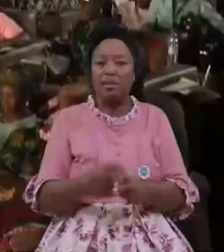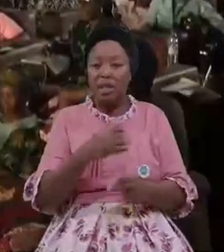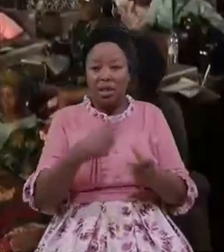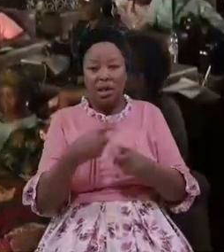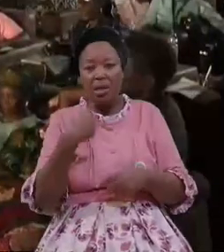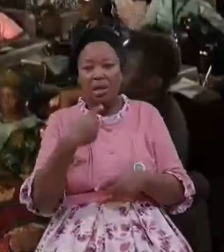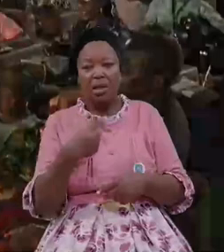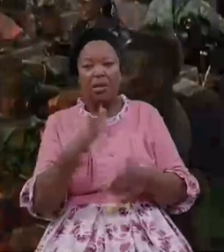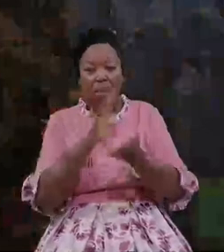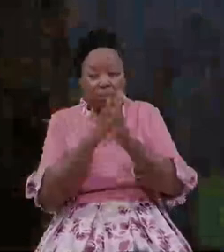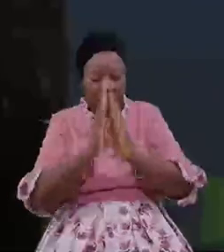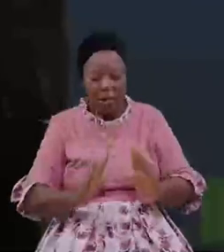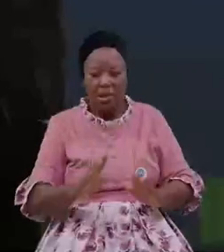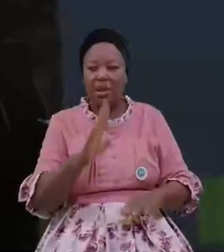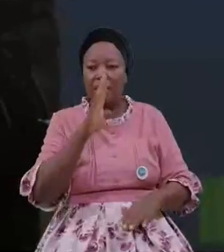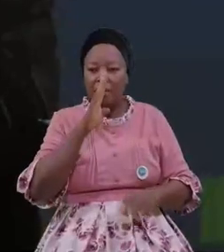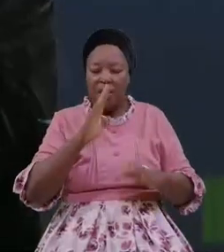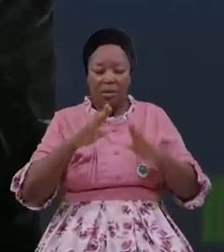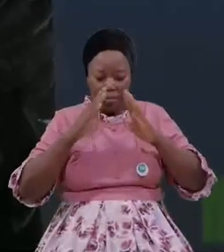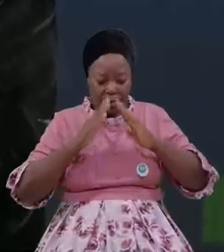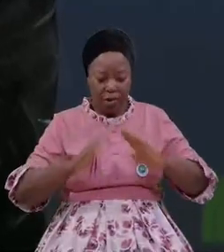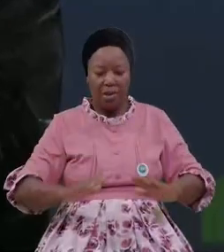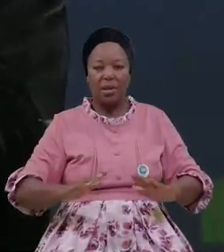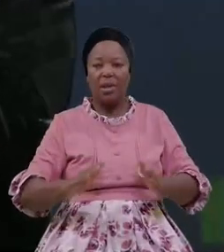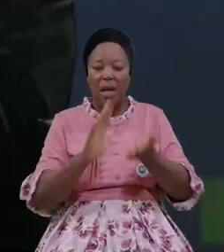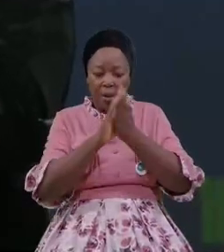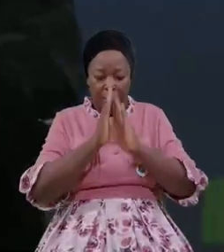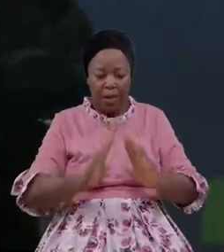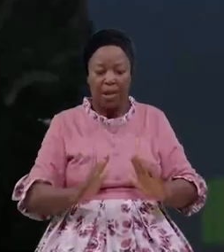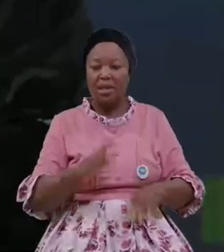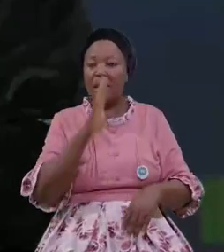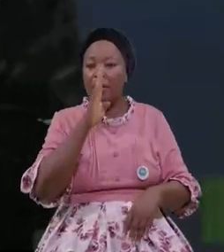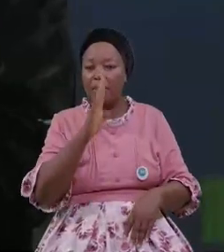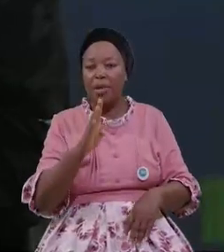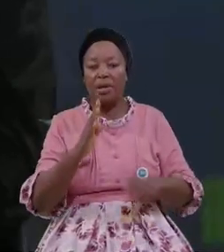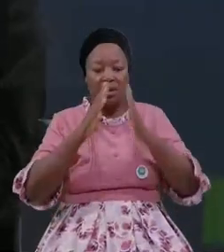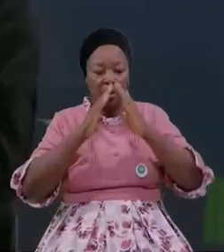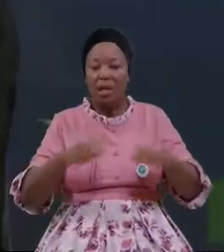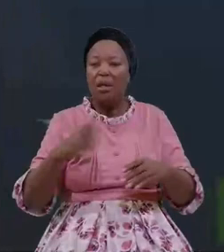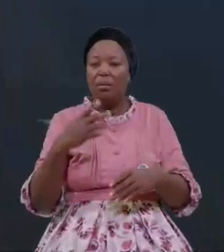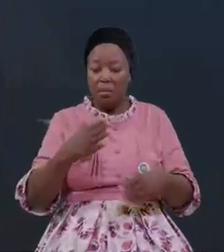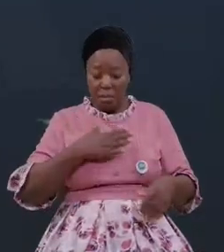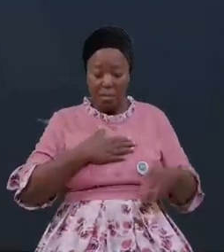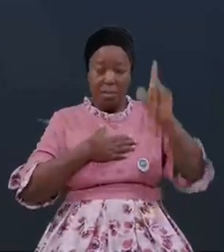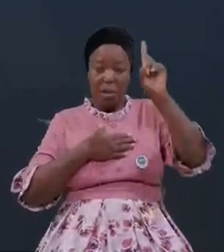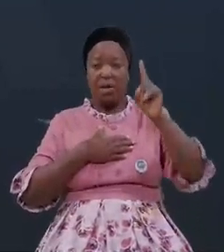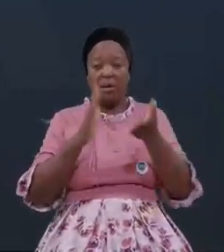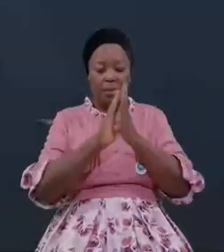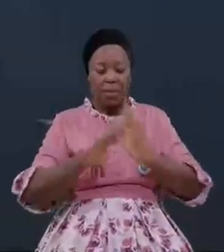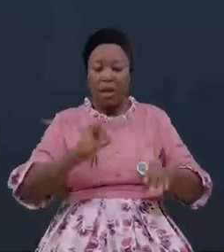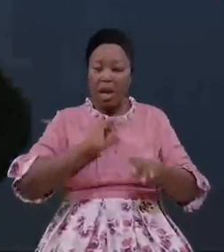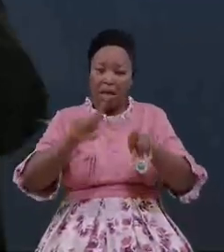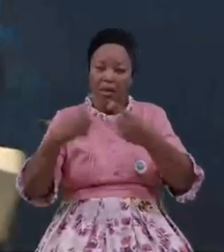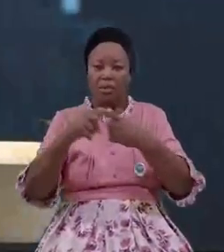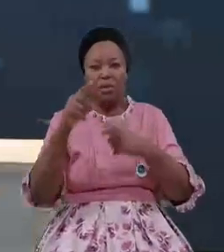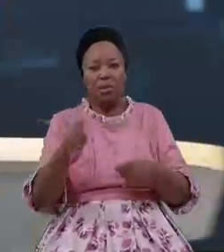dit paire paix la paix pour vous la paix sur vous je vous donne la